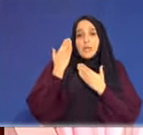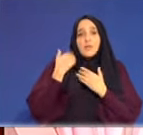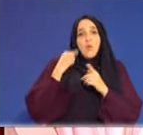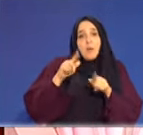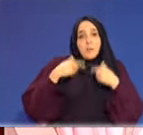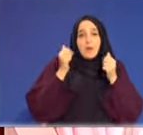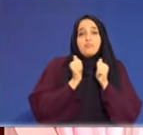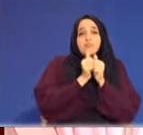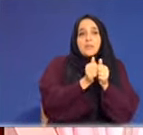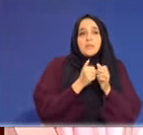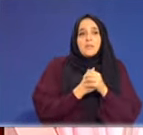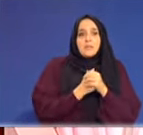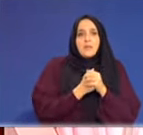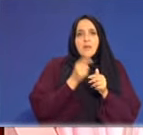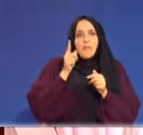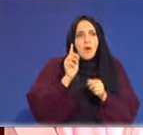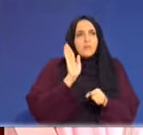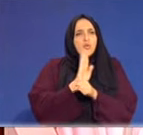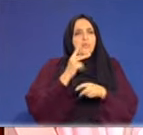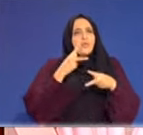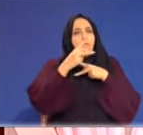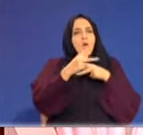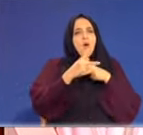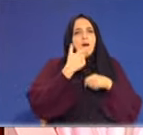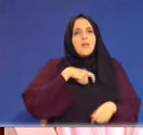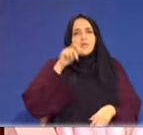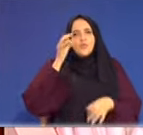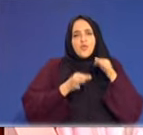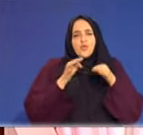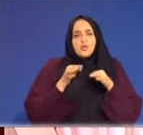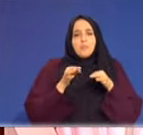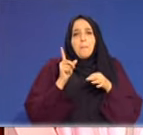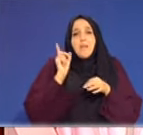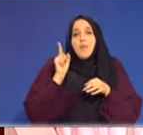انتم طيب توقفوا قدام القاضي وتهضروا، مي خافوا.